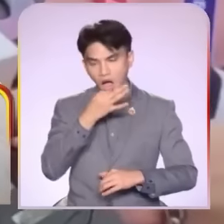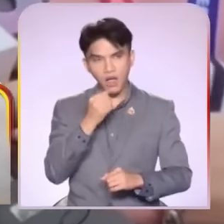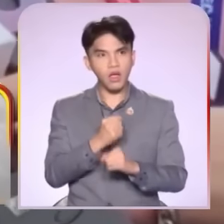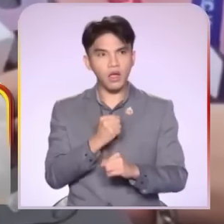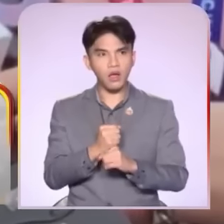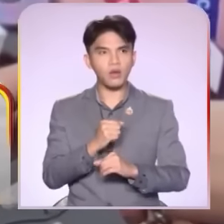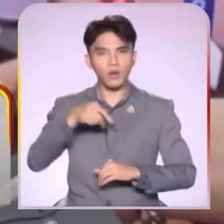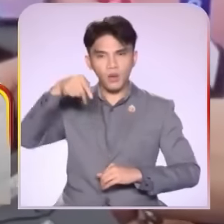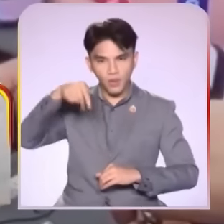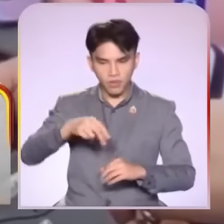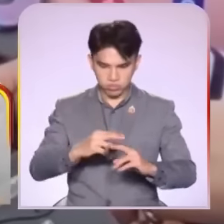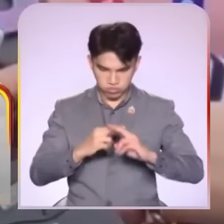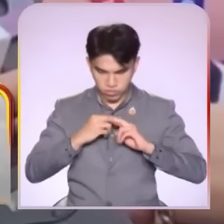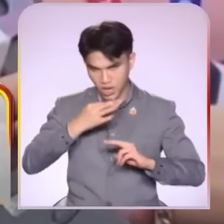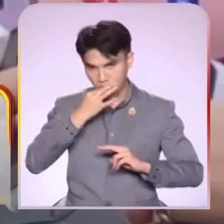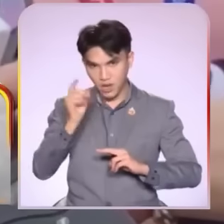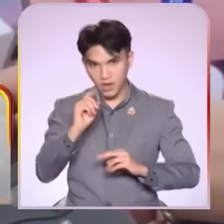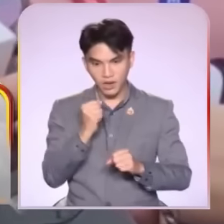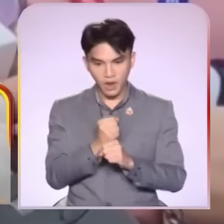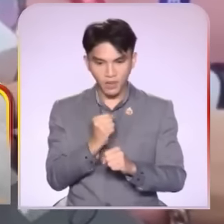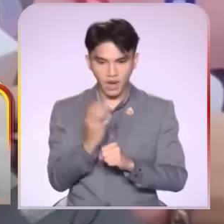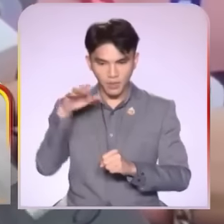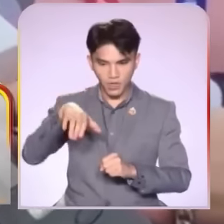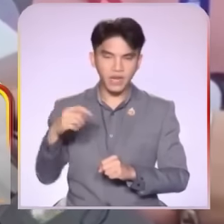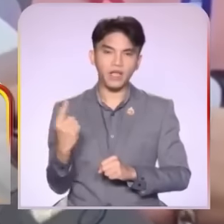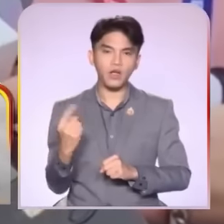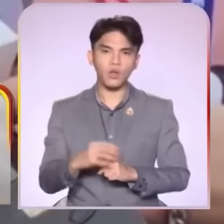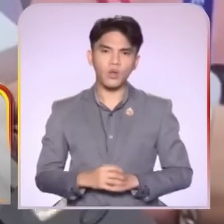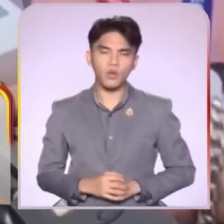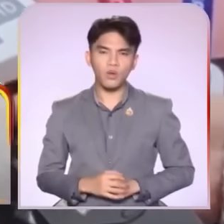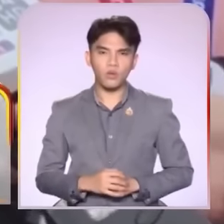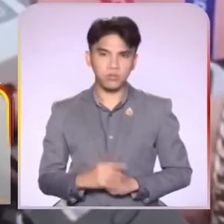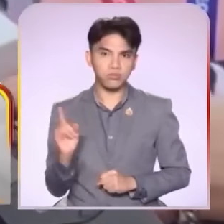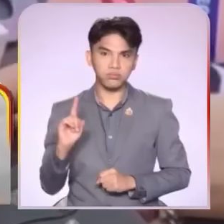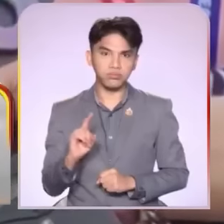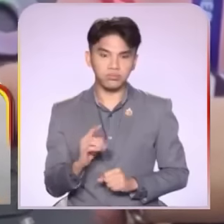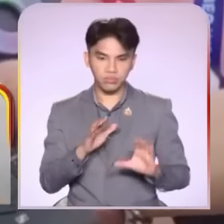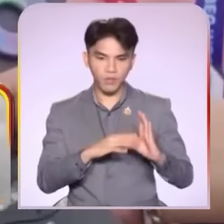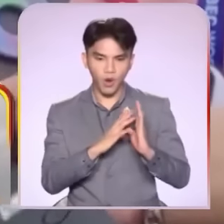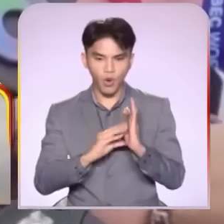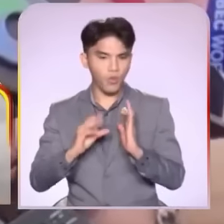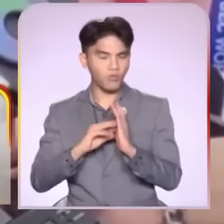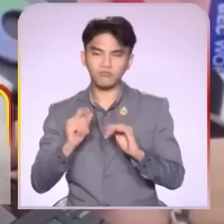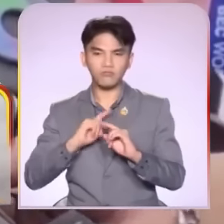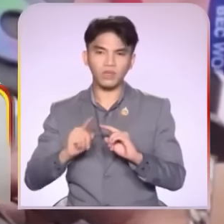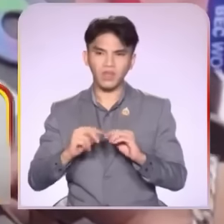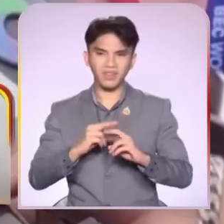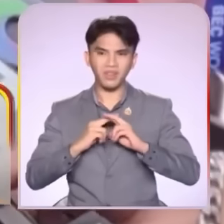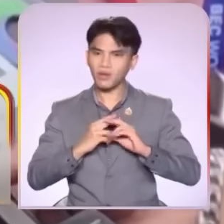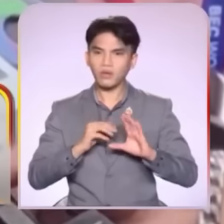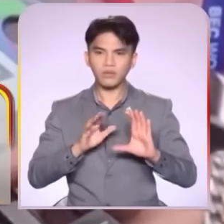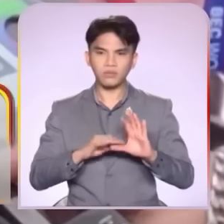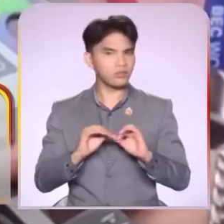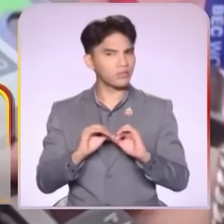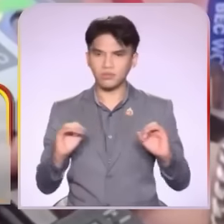พเสริมครับโดยตัวเองเนี่ยมีอาชีพหลักเป็นพนักงานบริษัทเอกชนส่วนกรณีของการลงคอร์สอบรมต่างๆนั้นทางตนเองไม่ได้ลง